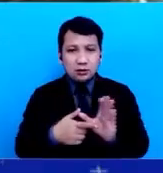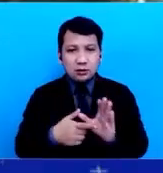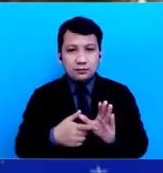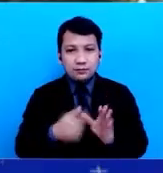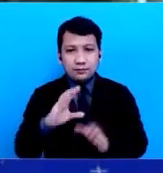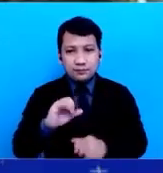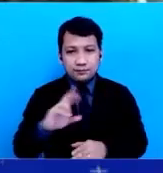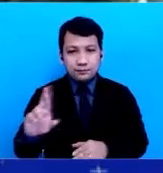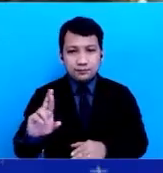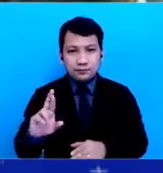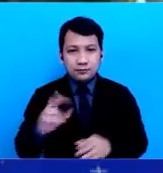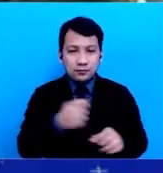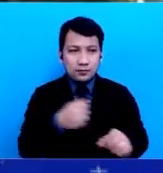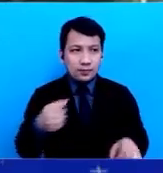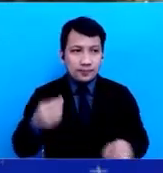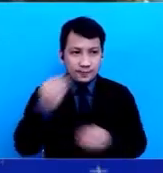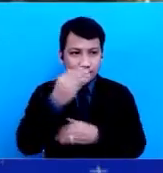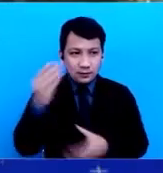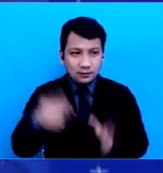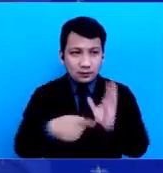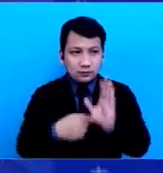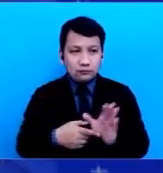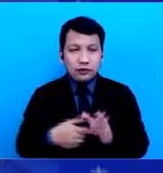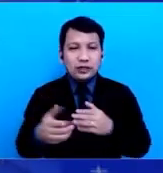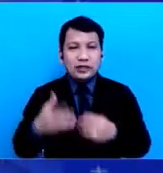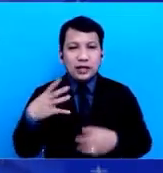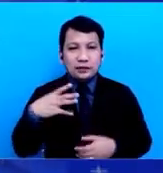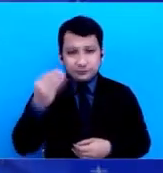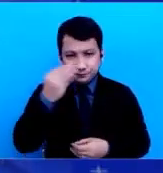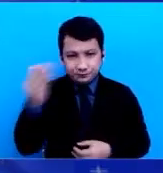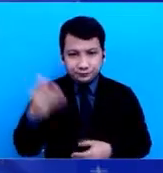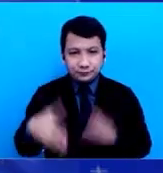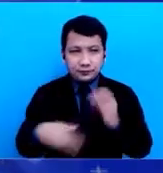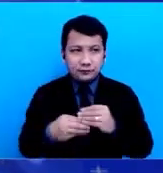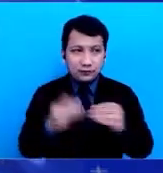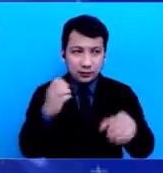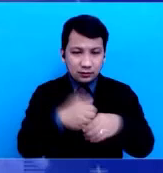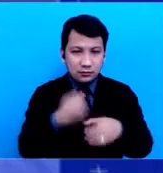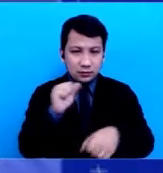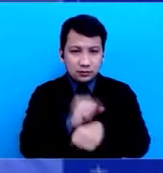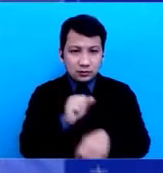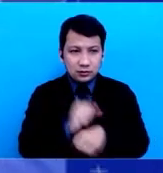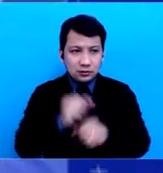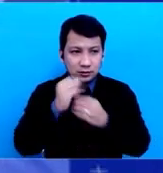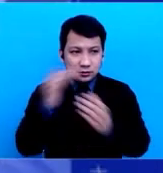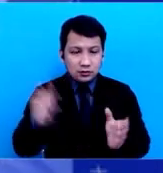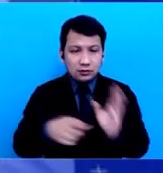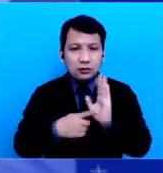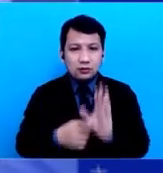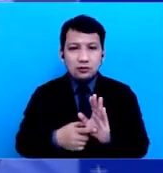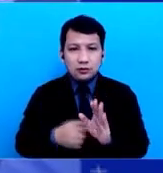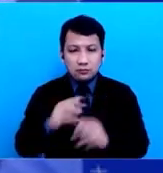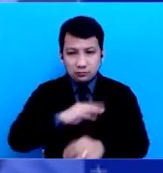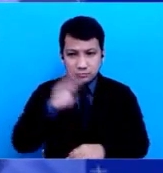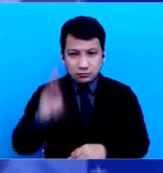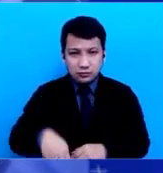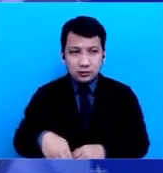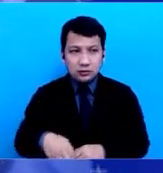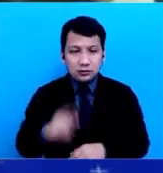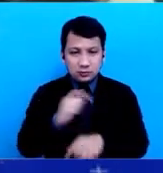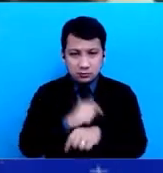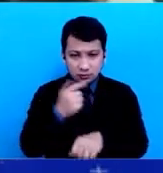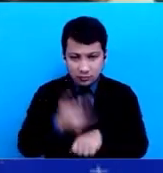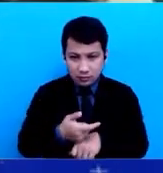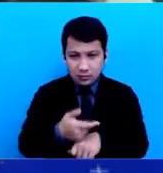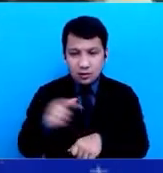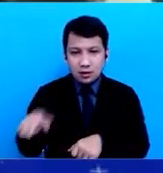Ang motoristang si Jello, ganyan ang diskarte papasok ng trabaho mula Maynila papuntang Taguig. For example, kahit at a minimum magkaroon